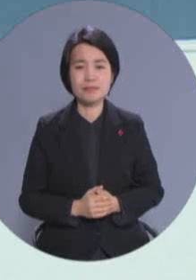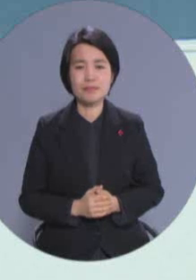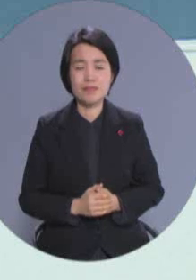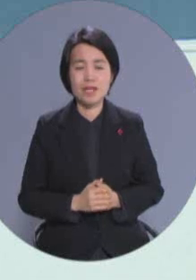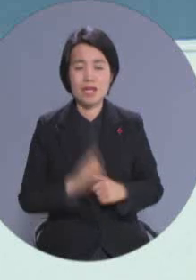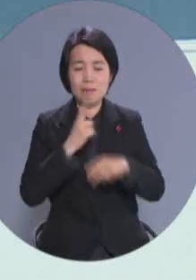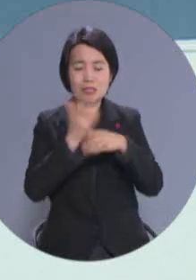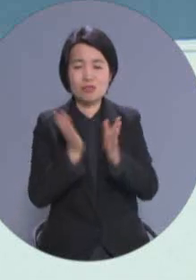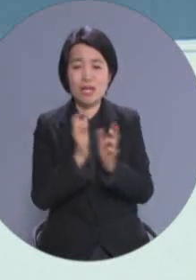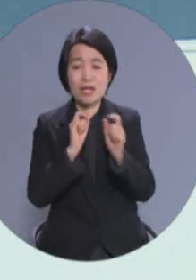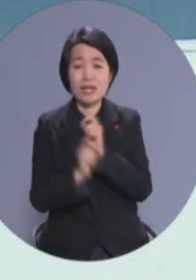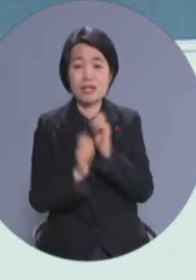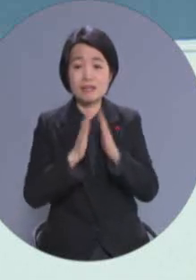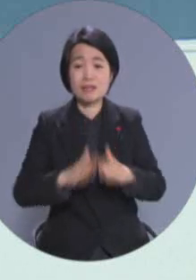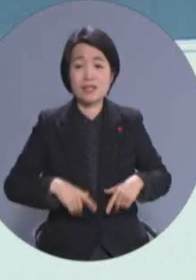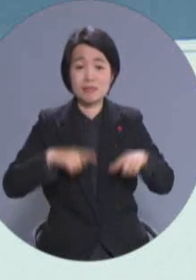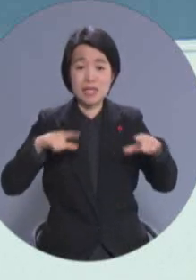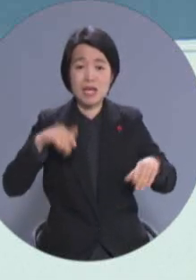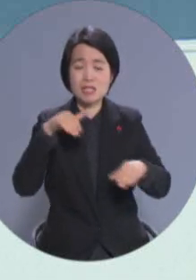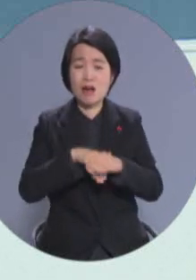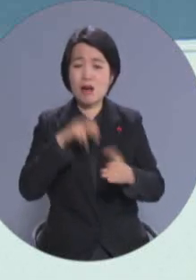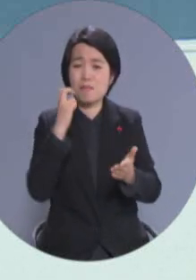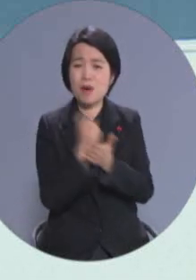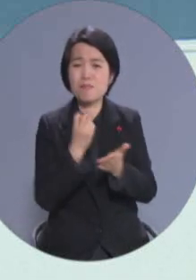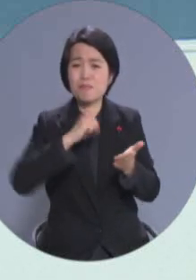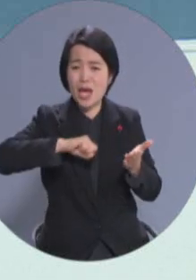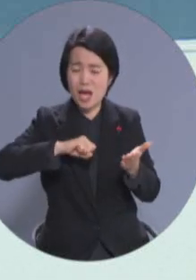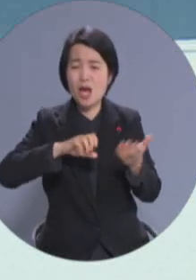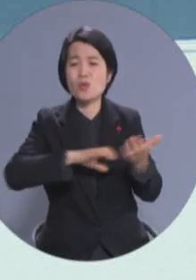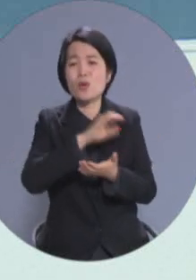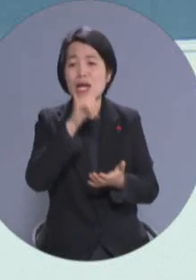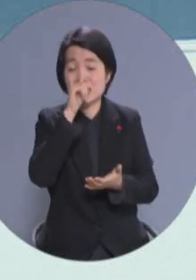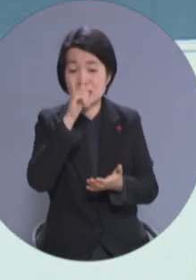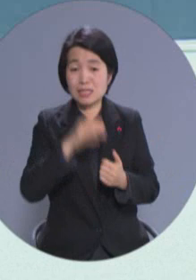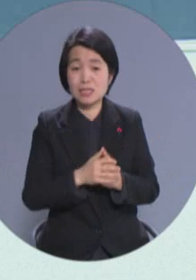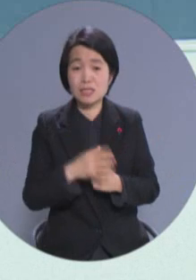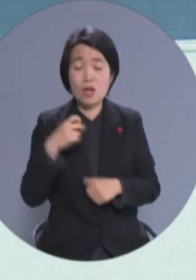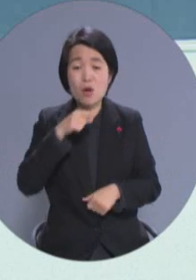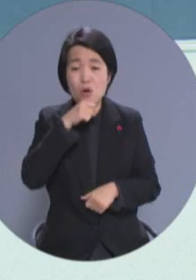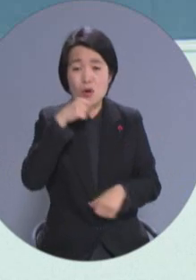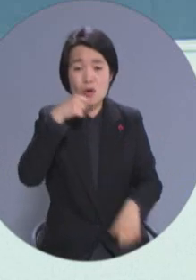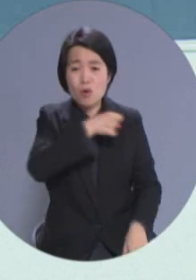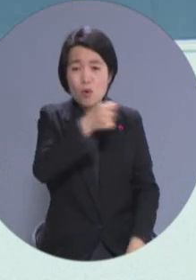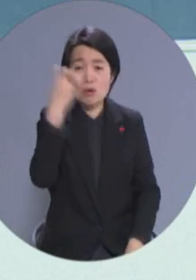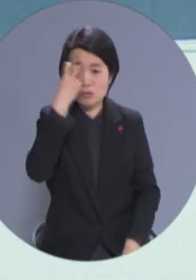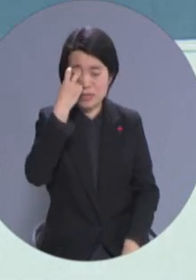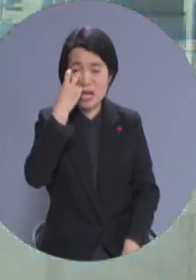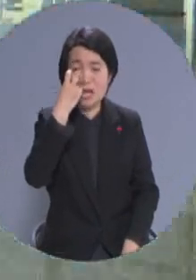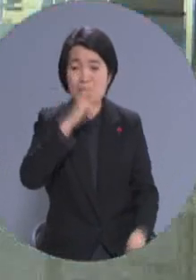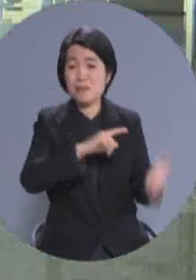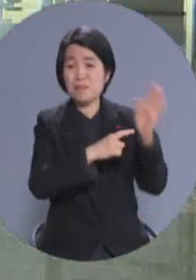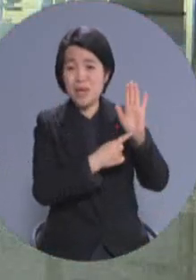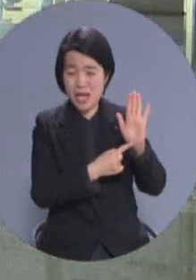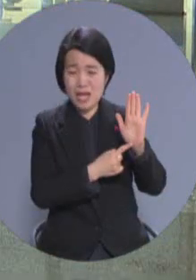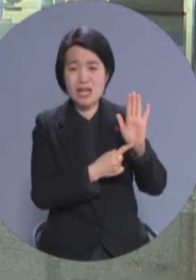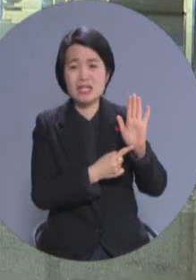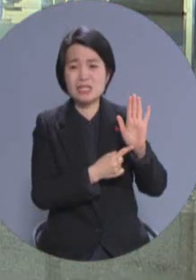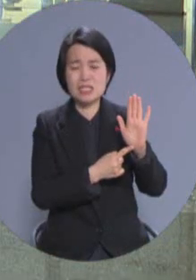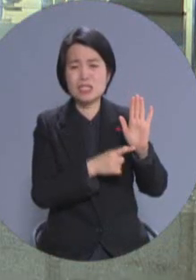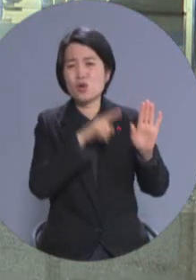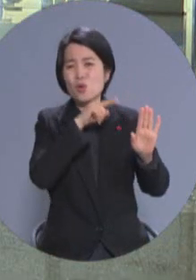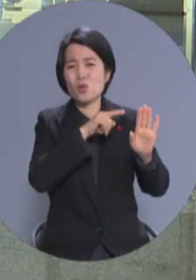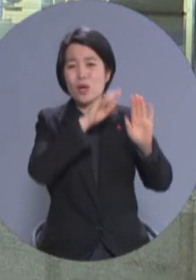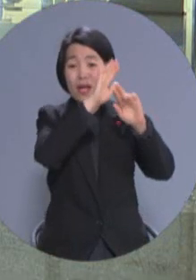더불어민주당 전남도당이 선거법 위반 소지가 있는 총선 관련 여론 조사 결과를 보도 자료로 배포했다가 다시